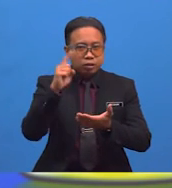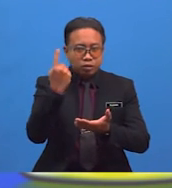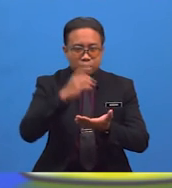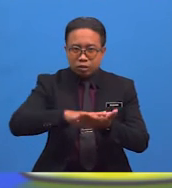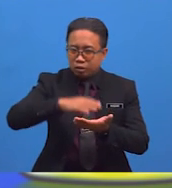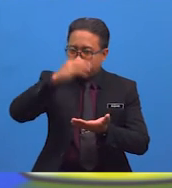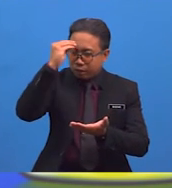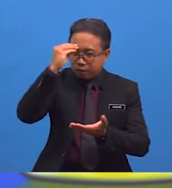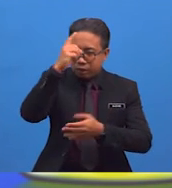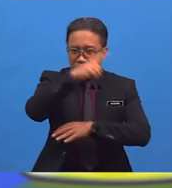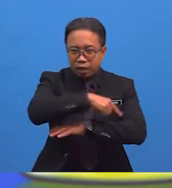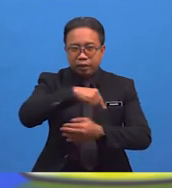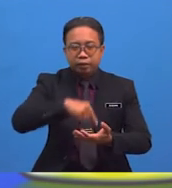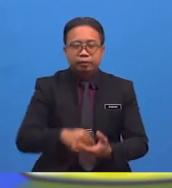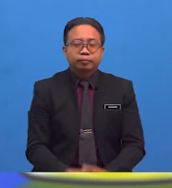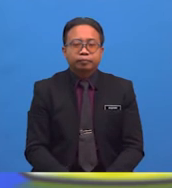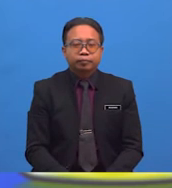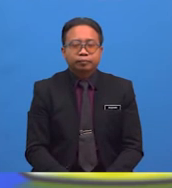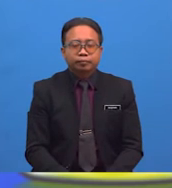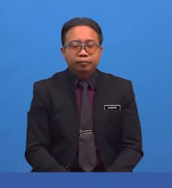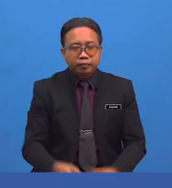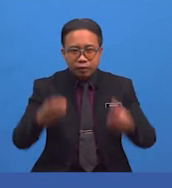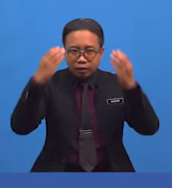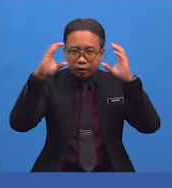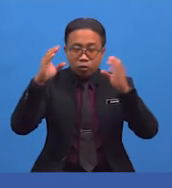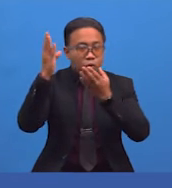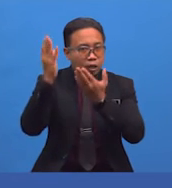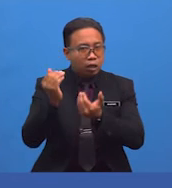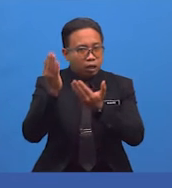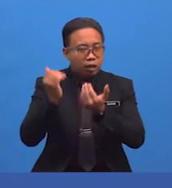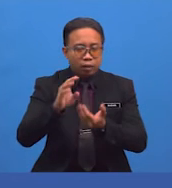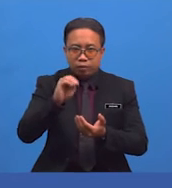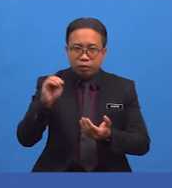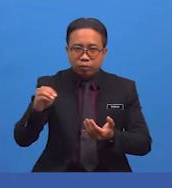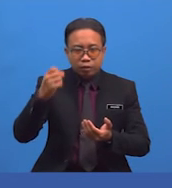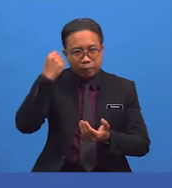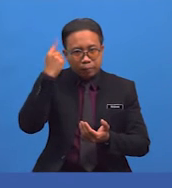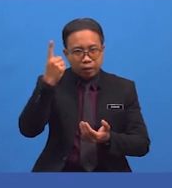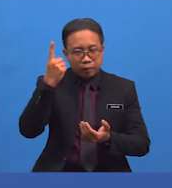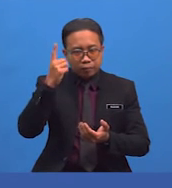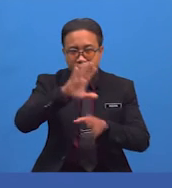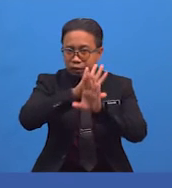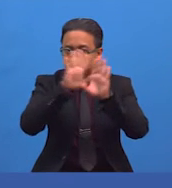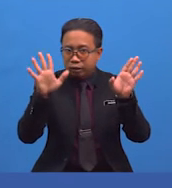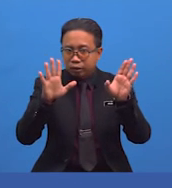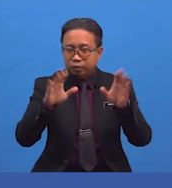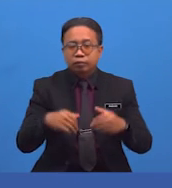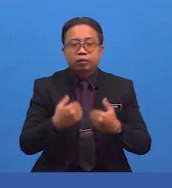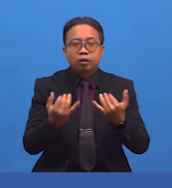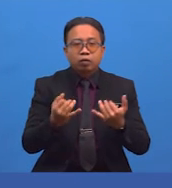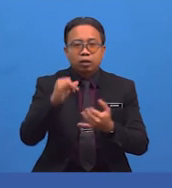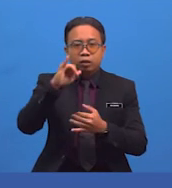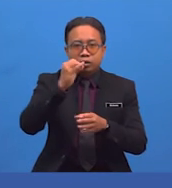sahaja pembelajaran kita pada hari ini. Cikgu harap murid-murid memahami dengan jelas